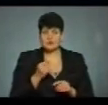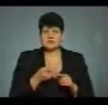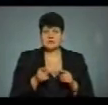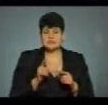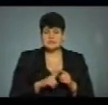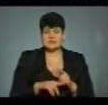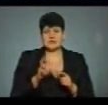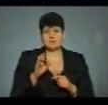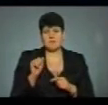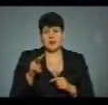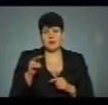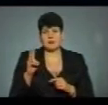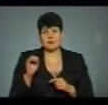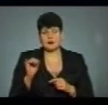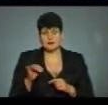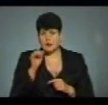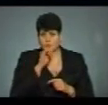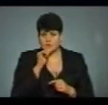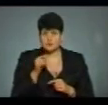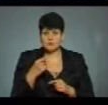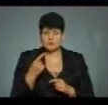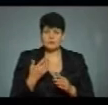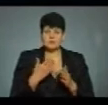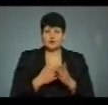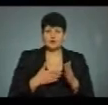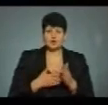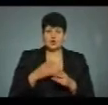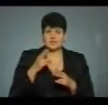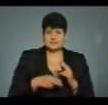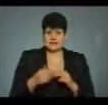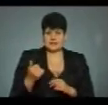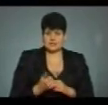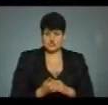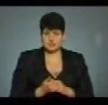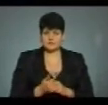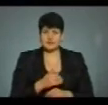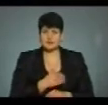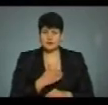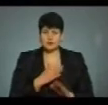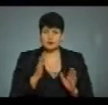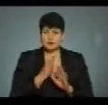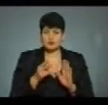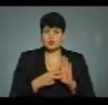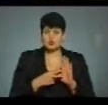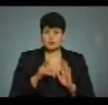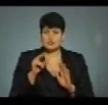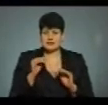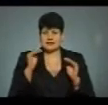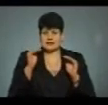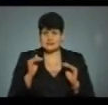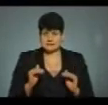За словами Оксани Озимків, мороз на Тернопільщині буде до кінця тижня. Температура повітря 7 числа вночі знизиться